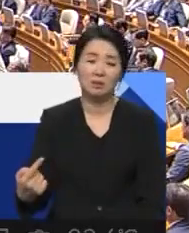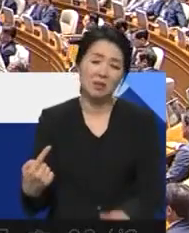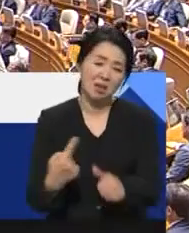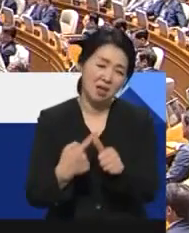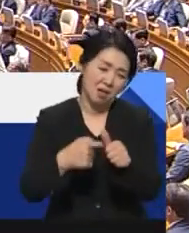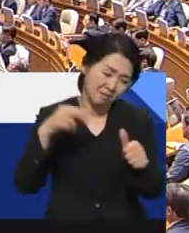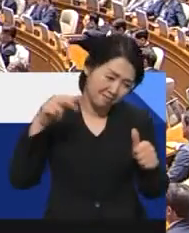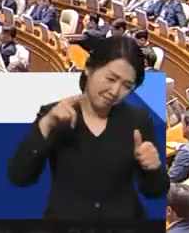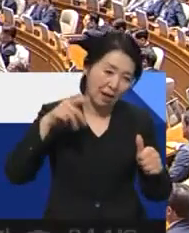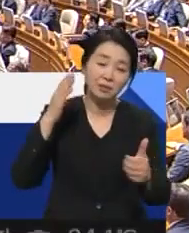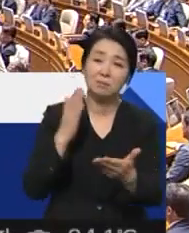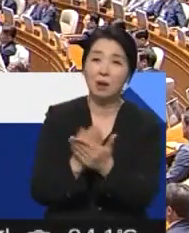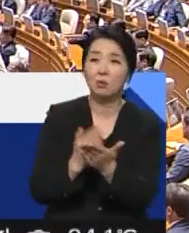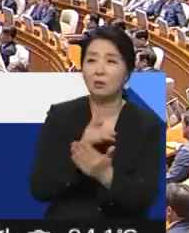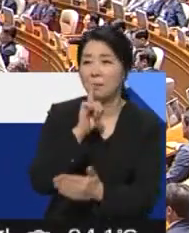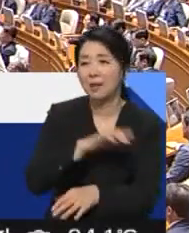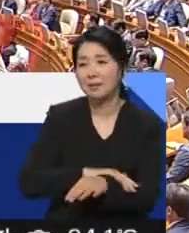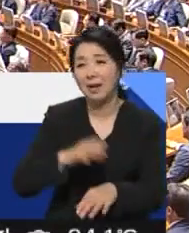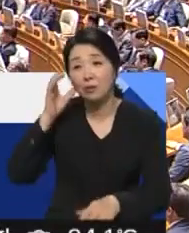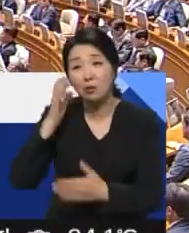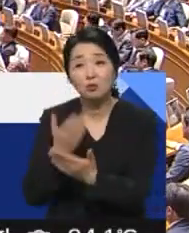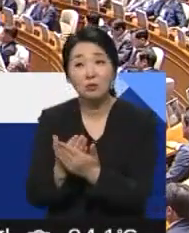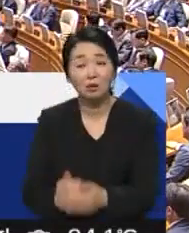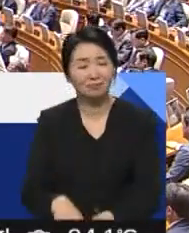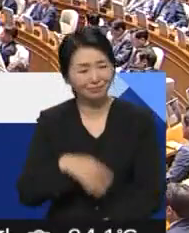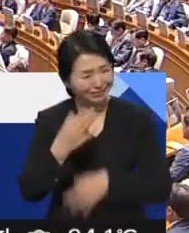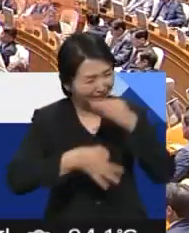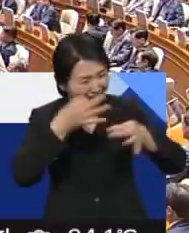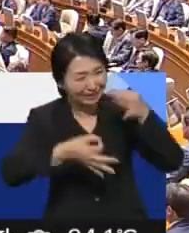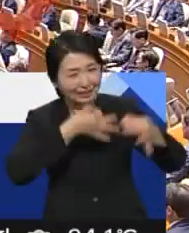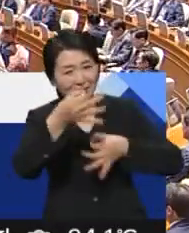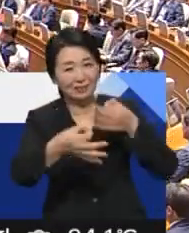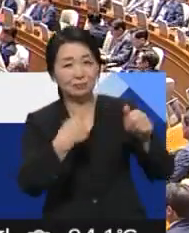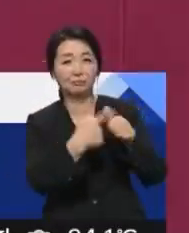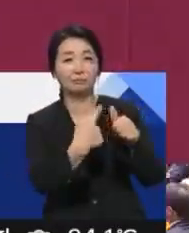말고 제 말씀을 좀 들어보십시오.